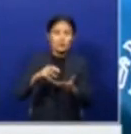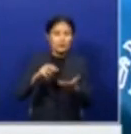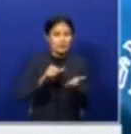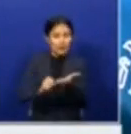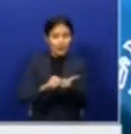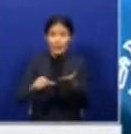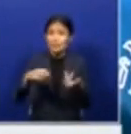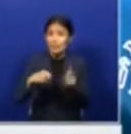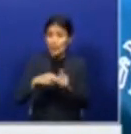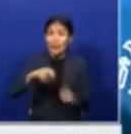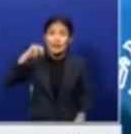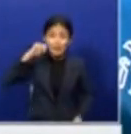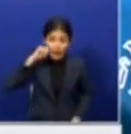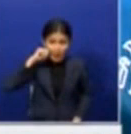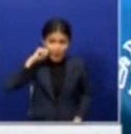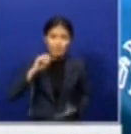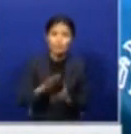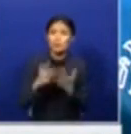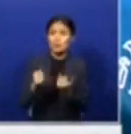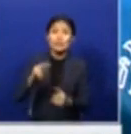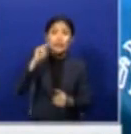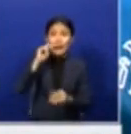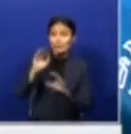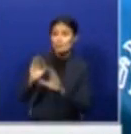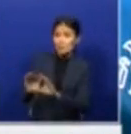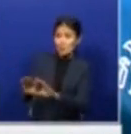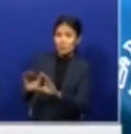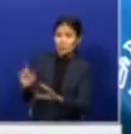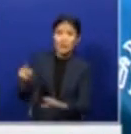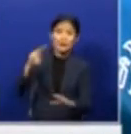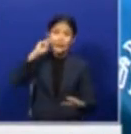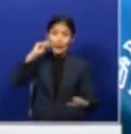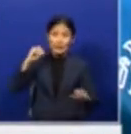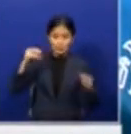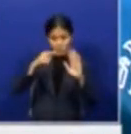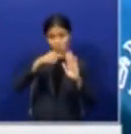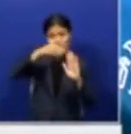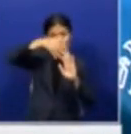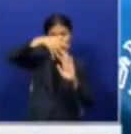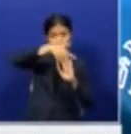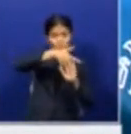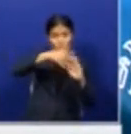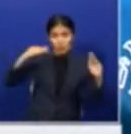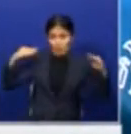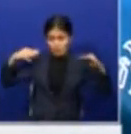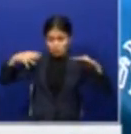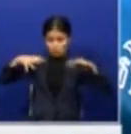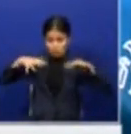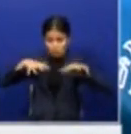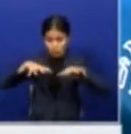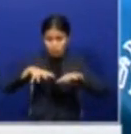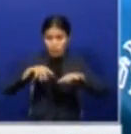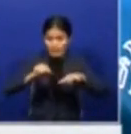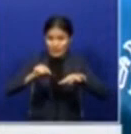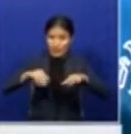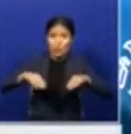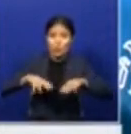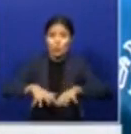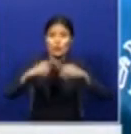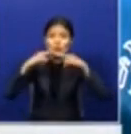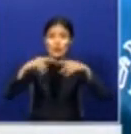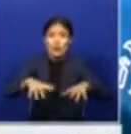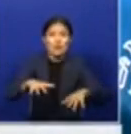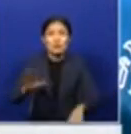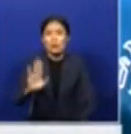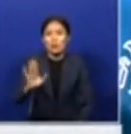การจัดระบบการเก็บน้ำจืดที่ไหลจากแม่น้ำทั้ง5สายเพื่อผันกลับไปใช้โดยเฉพาะยิ่งในภ